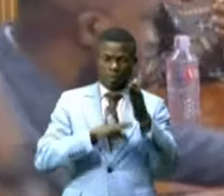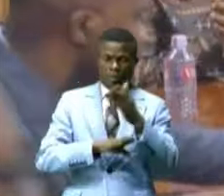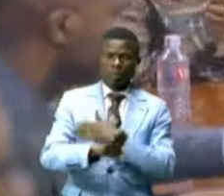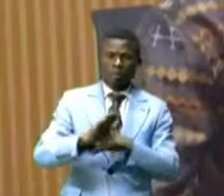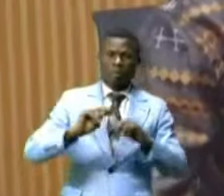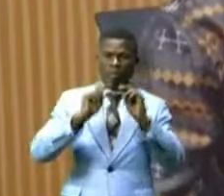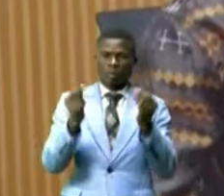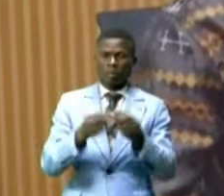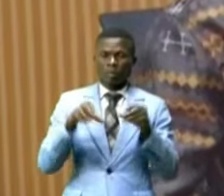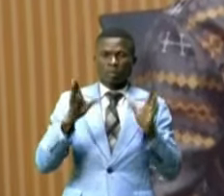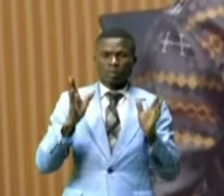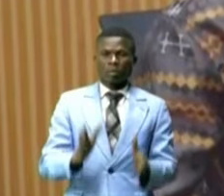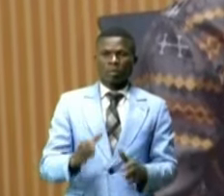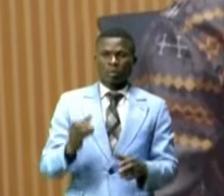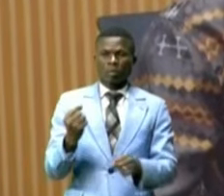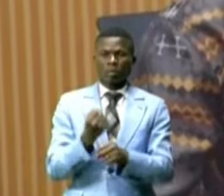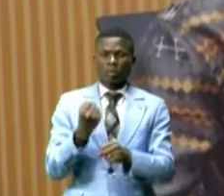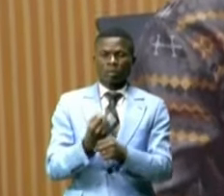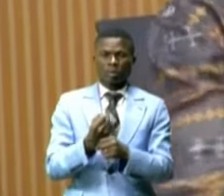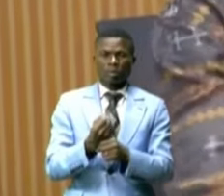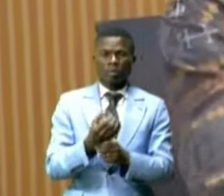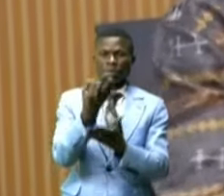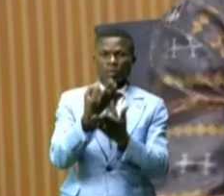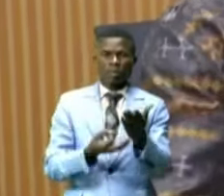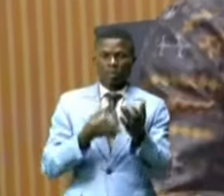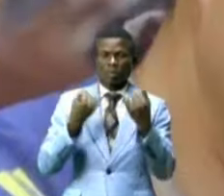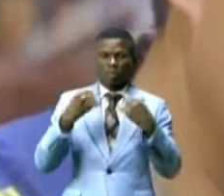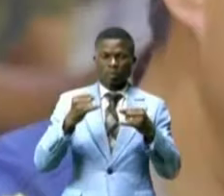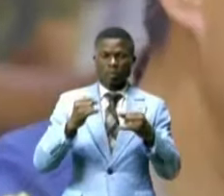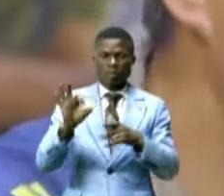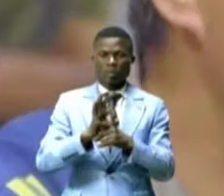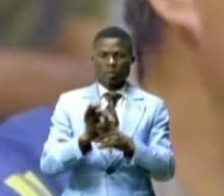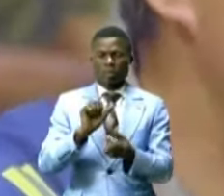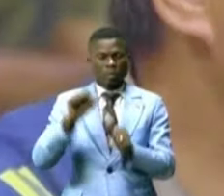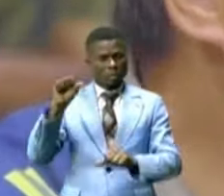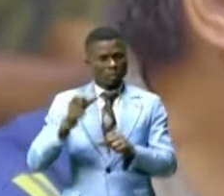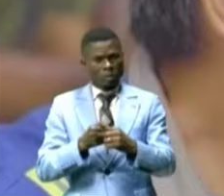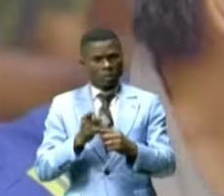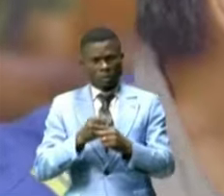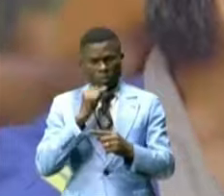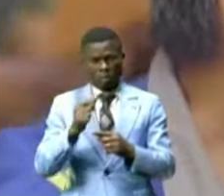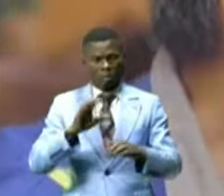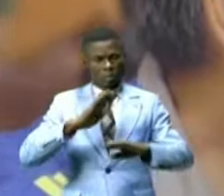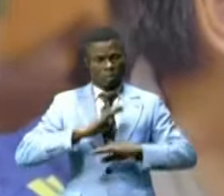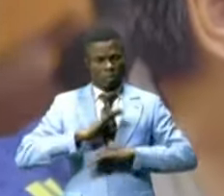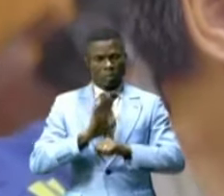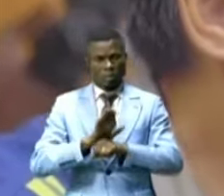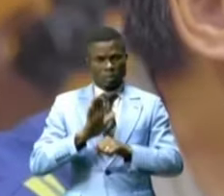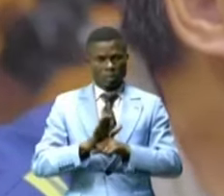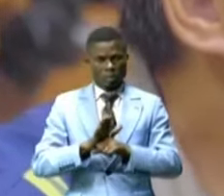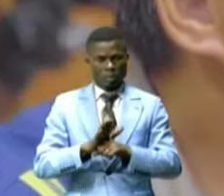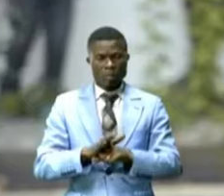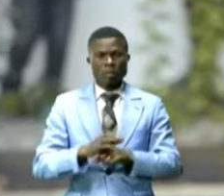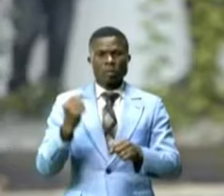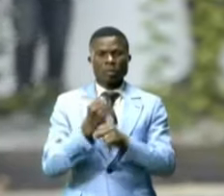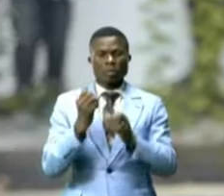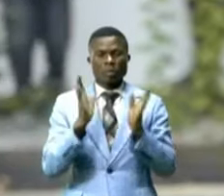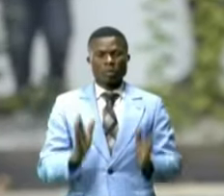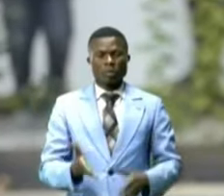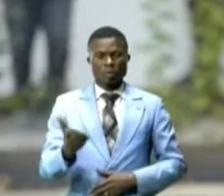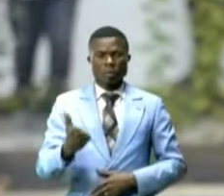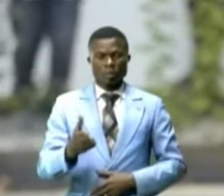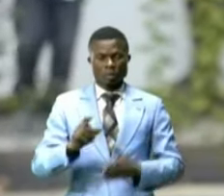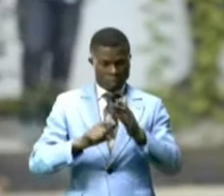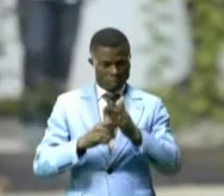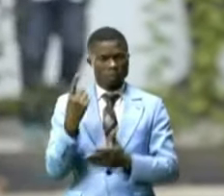sous-traitants congolais dans leur base de données sans passer par des formules inadéquates. Motif de satisfaction pour les entrepreneurs. Pour toute la